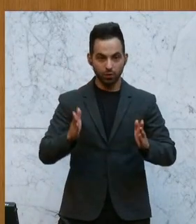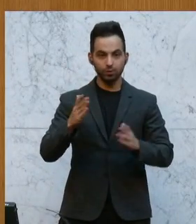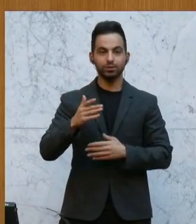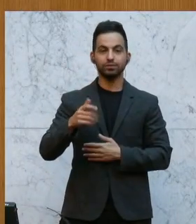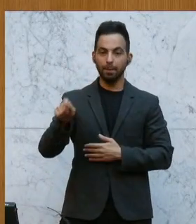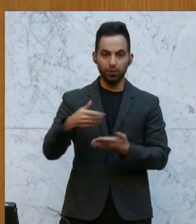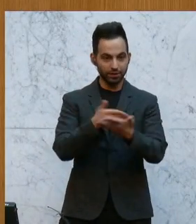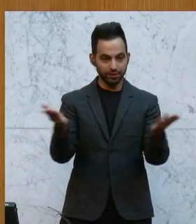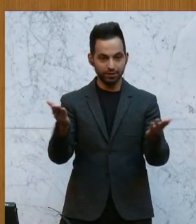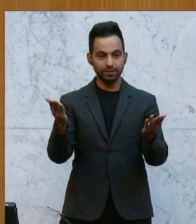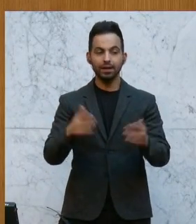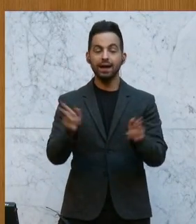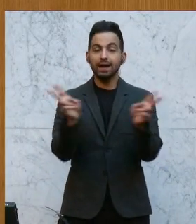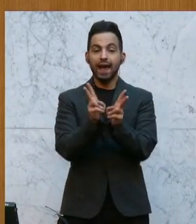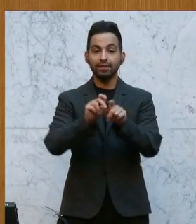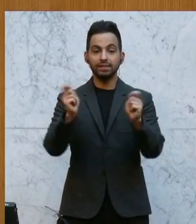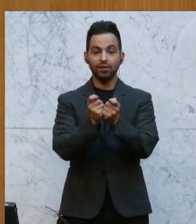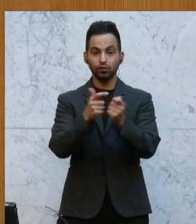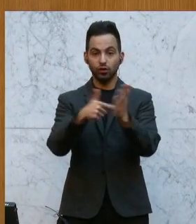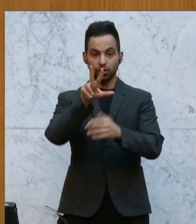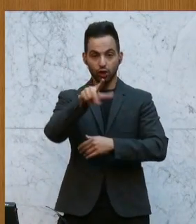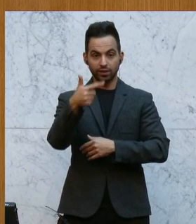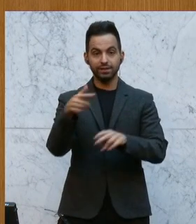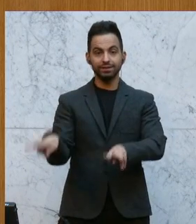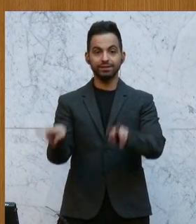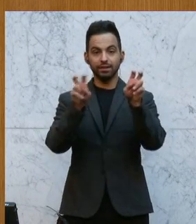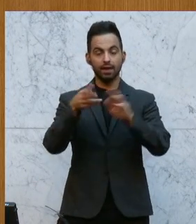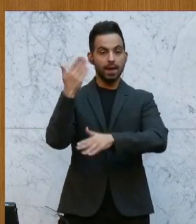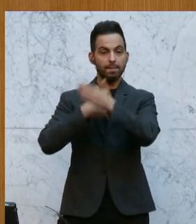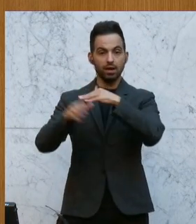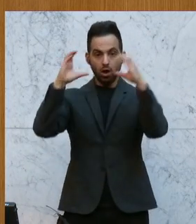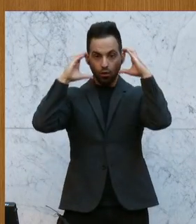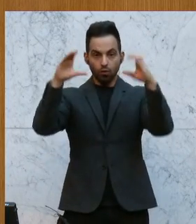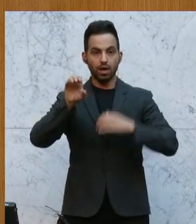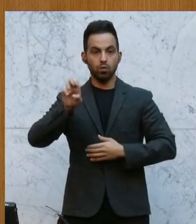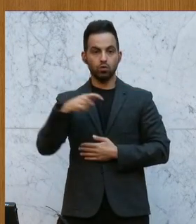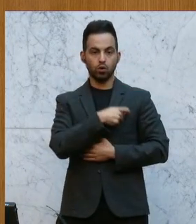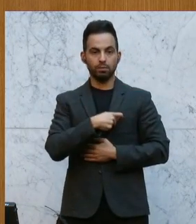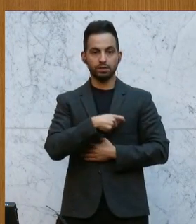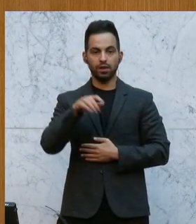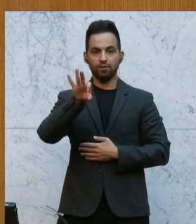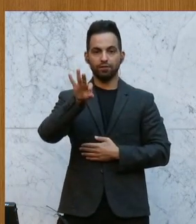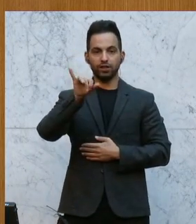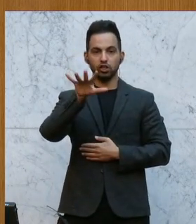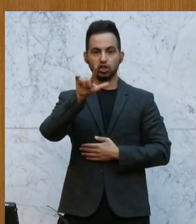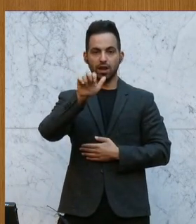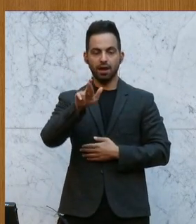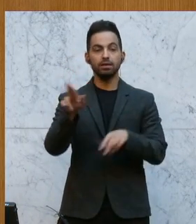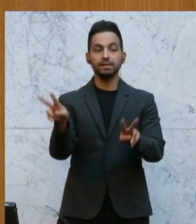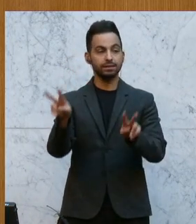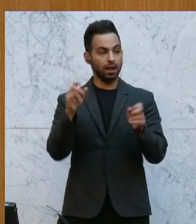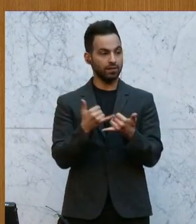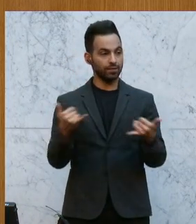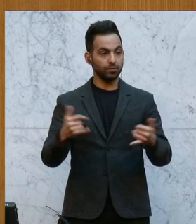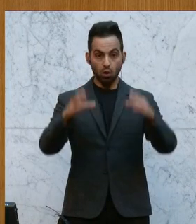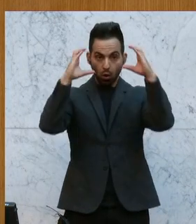Jänner 2023 zitiert den ehemaligen ÖVP-EU-Kommissar Franz Fischler wie folgt.